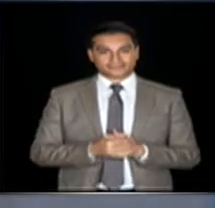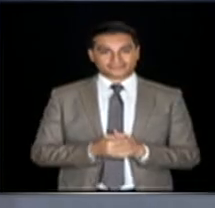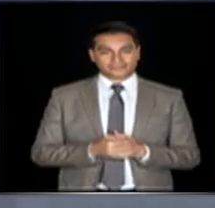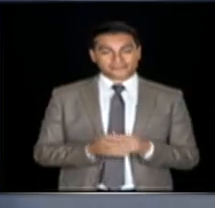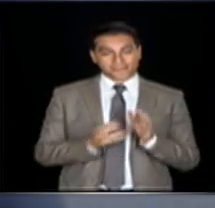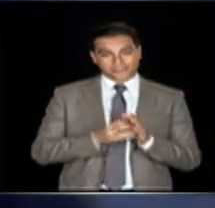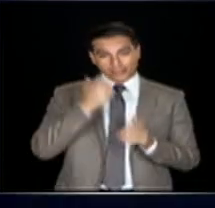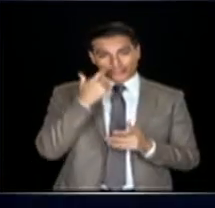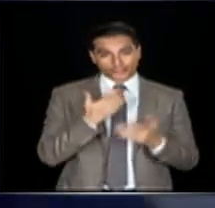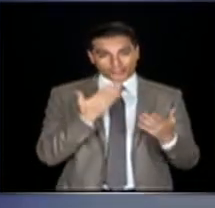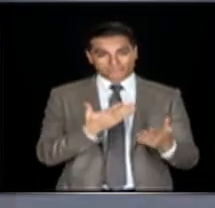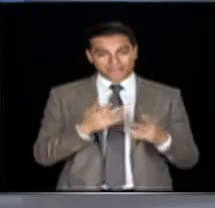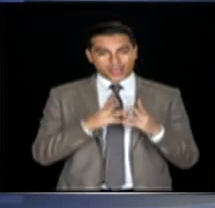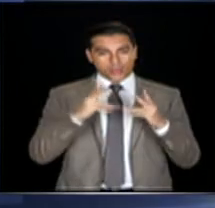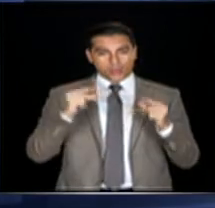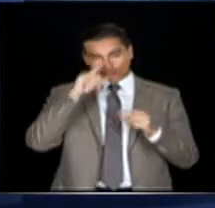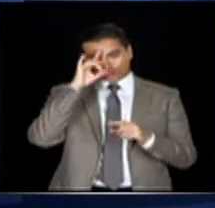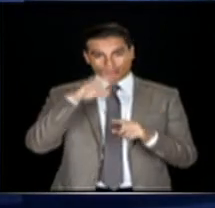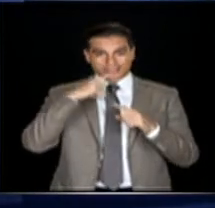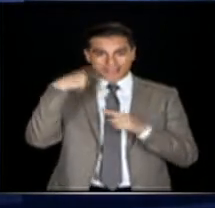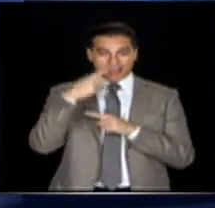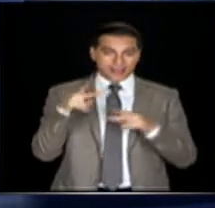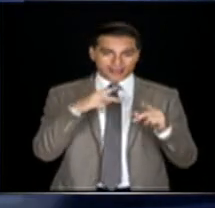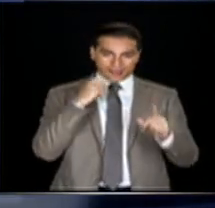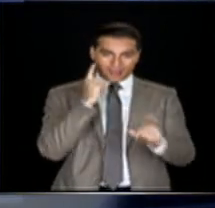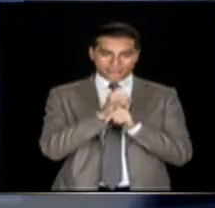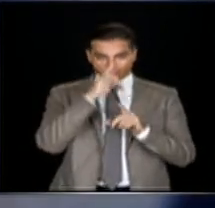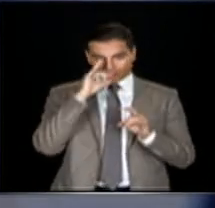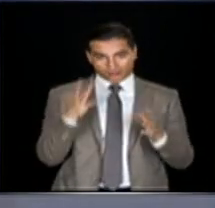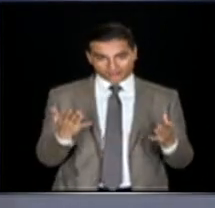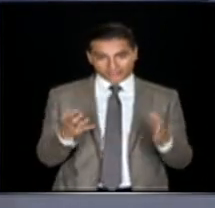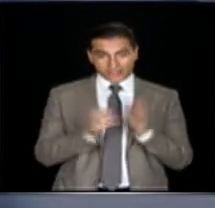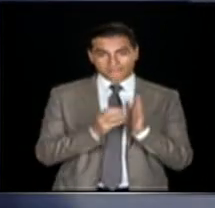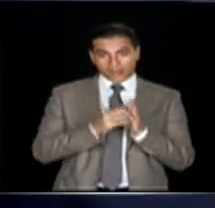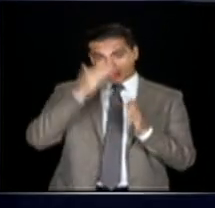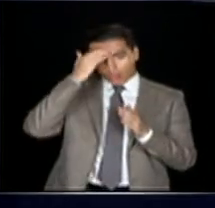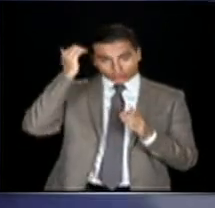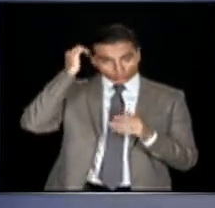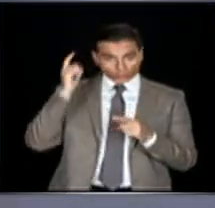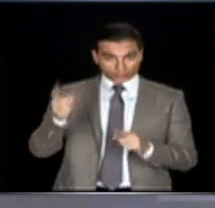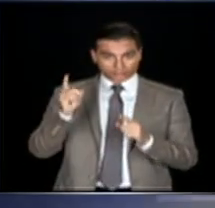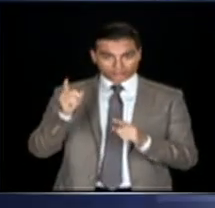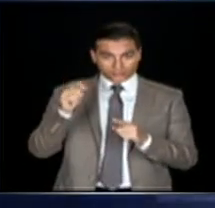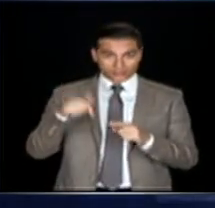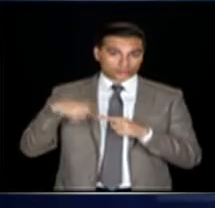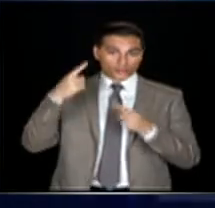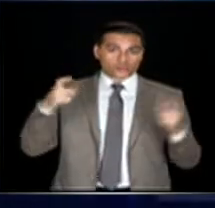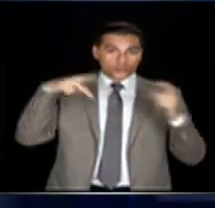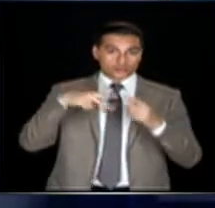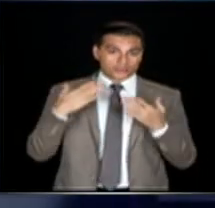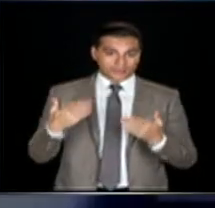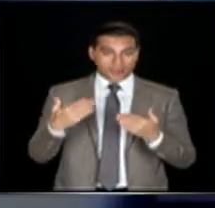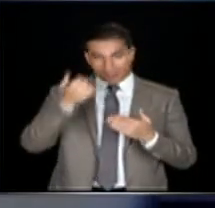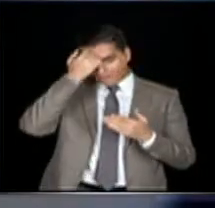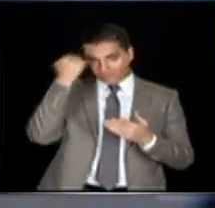جامعة عين شمس هتوحشونا، وبإذن الله أشوفكم في الموسم الجديد. جامعة أسيوط إلى دور الثمانية.